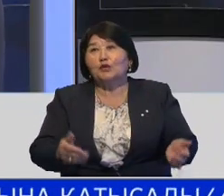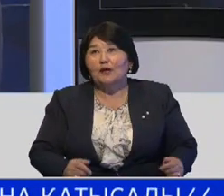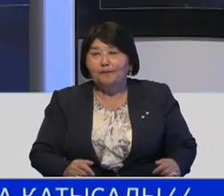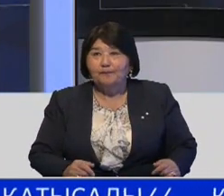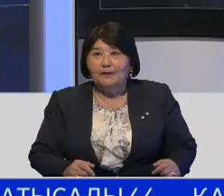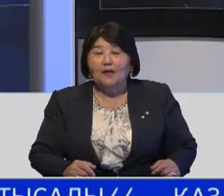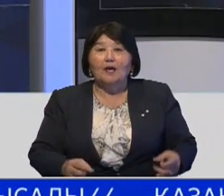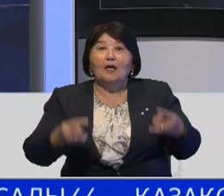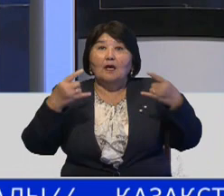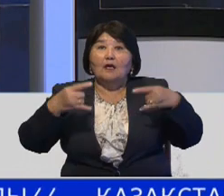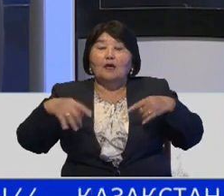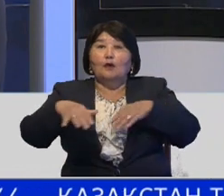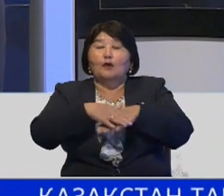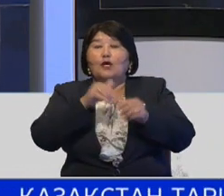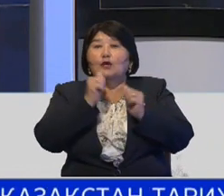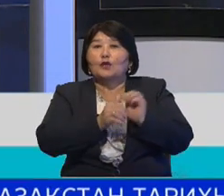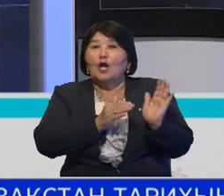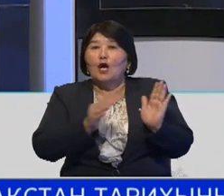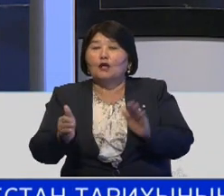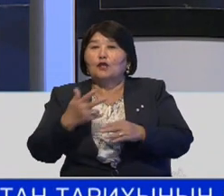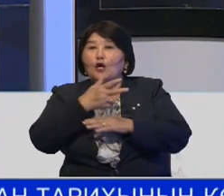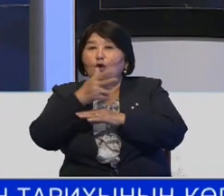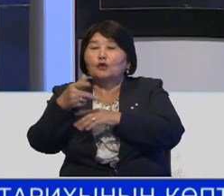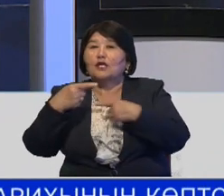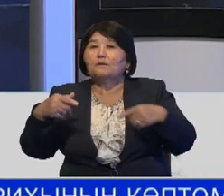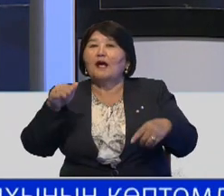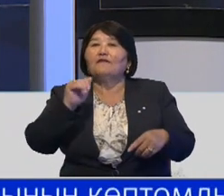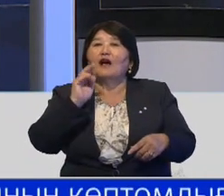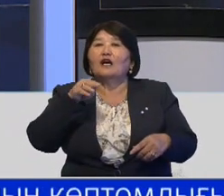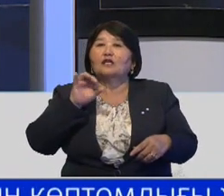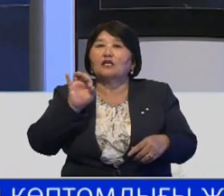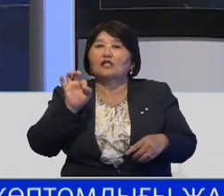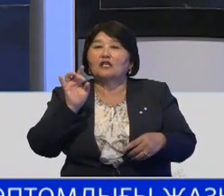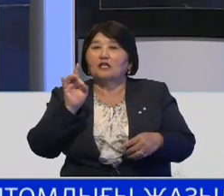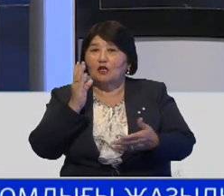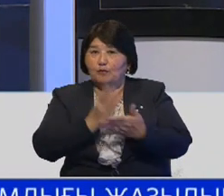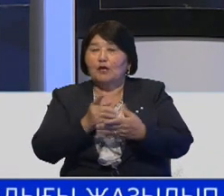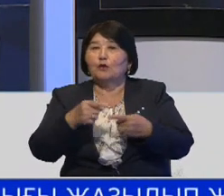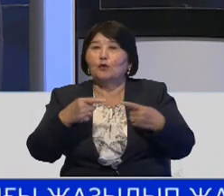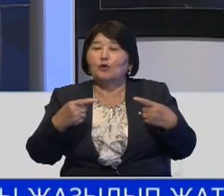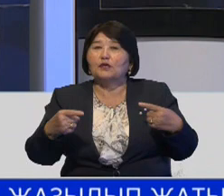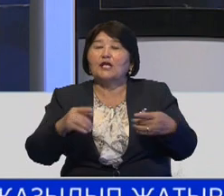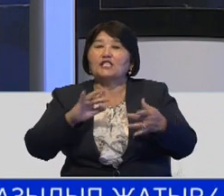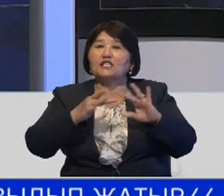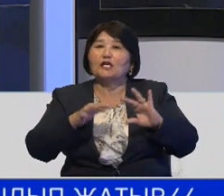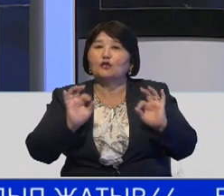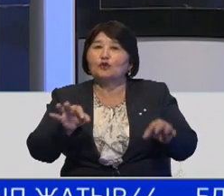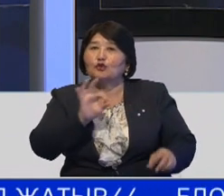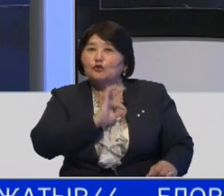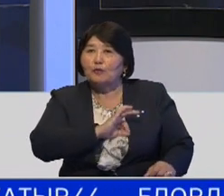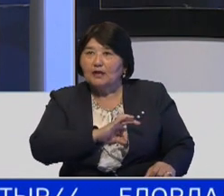Телеарнаны көрерменге тұрақтарды көрсету үшін бірнеше факторлар бар, істеудің әдістері бар, ол желіні дұрыс пайдалану,